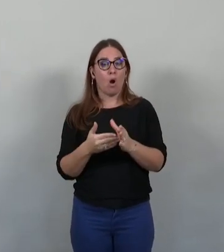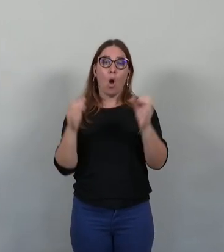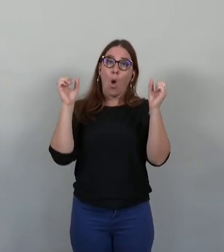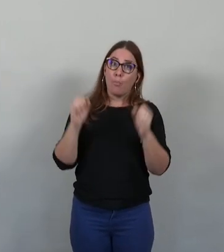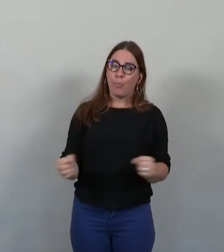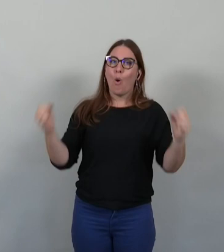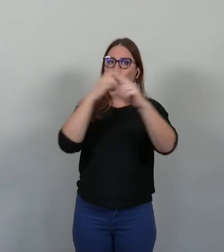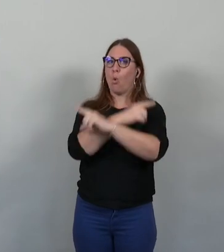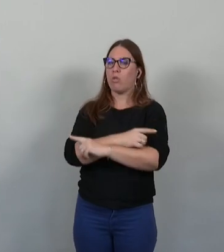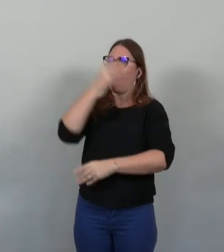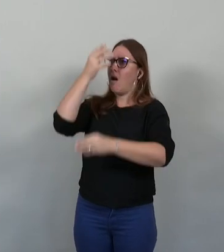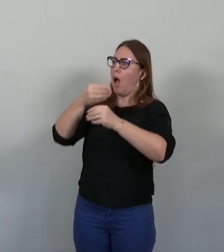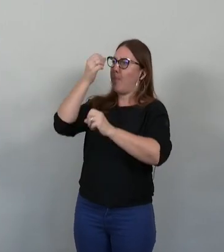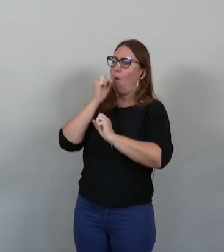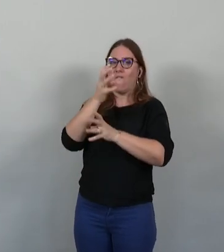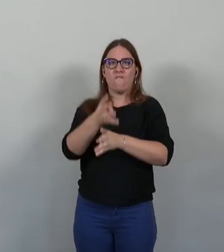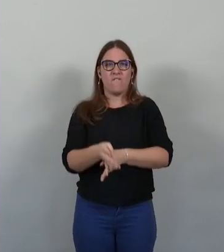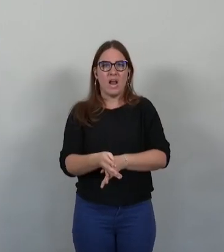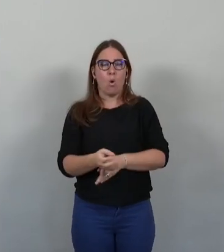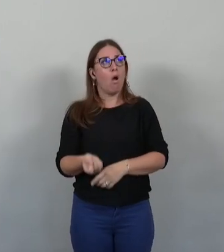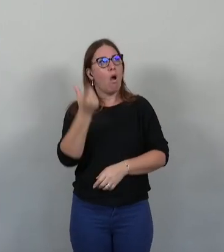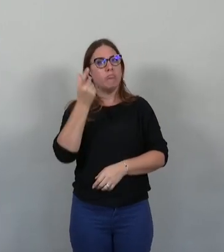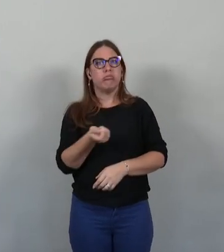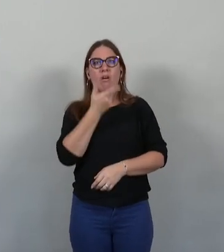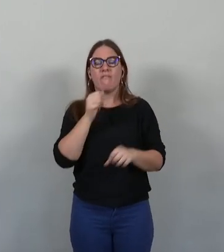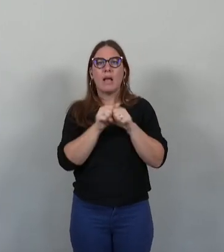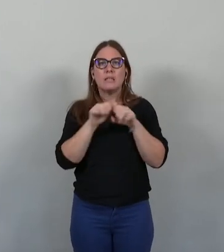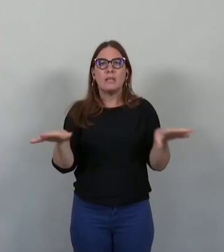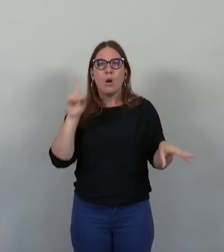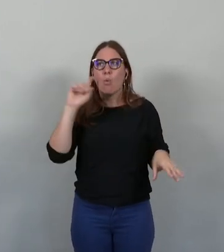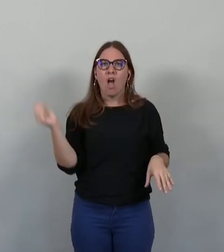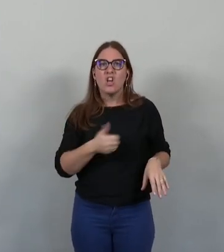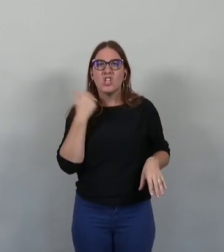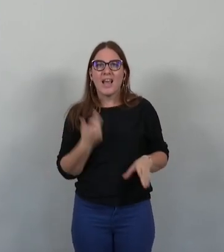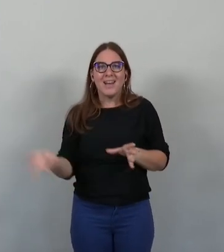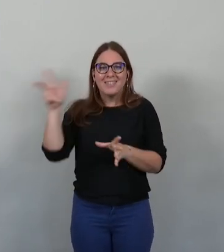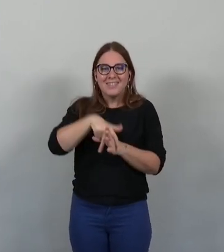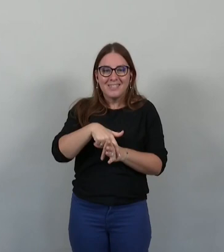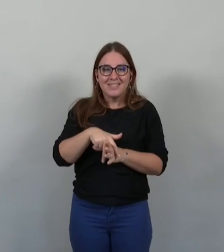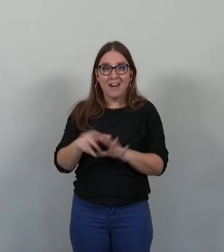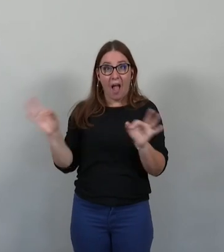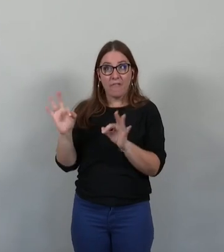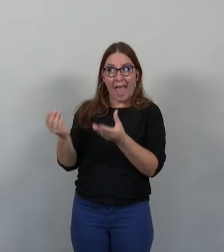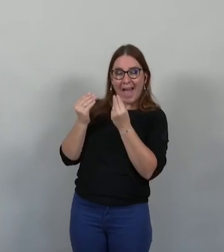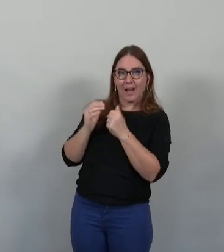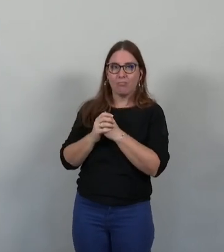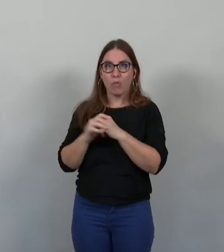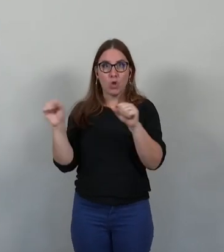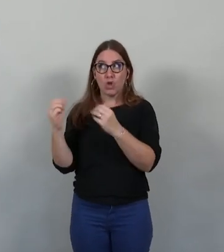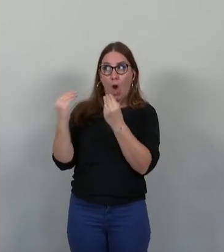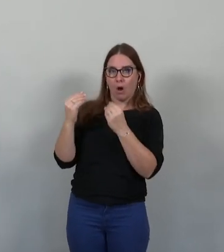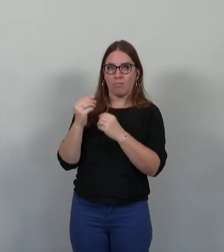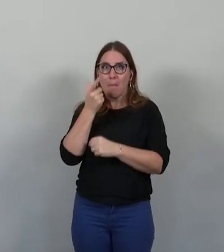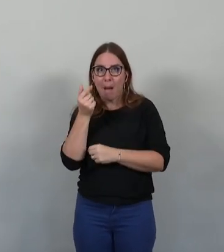contraire que l'apprentissage se répandrait encore plus facilement puisqu'on s'est tous mis en selle avec un frère une sœur un